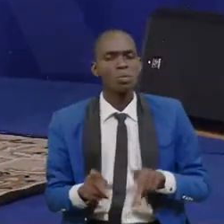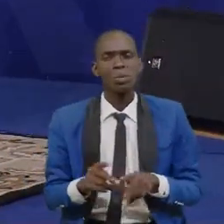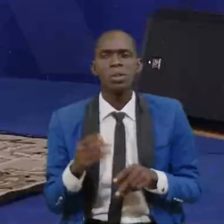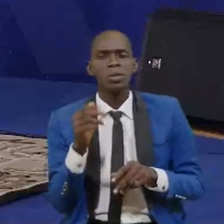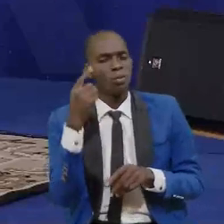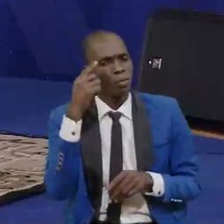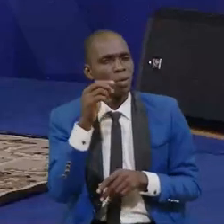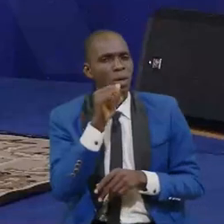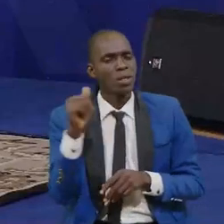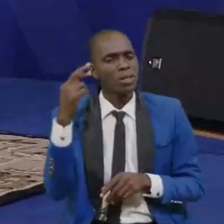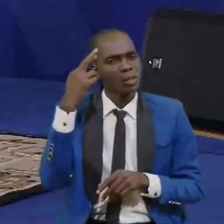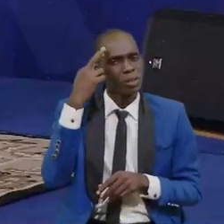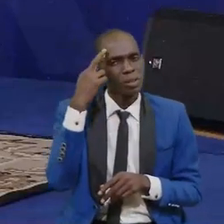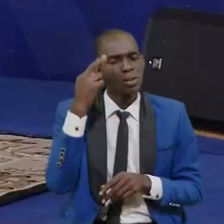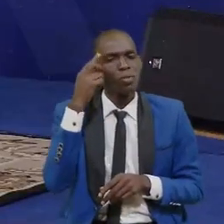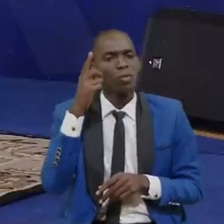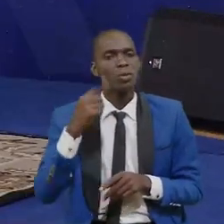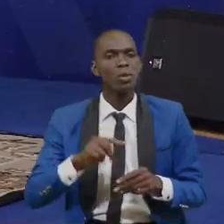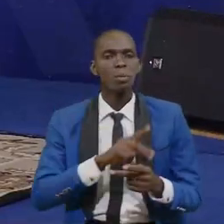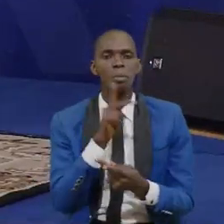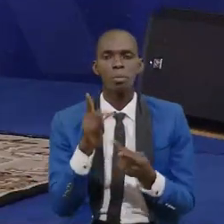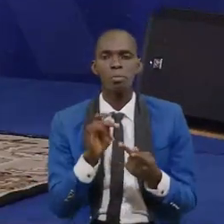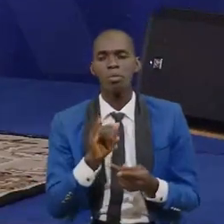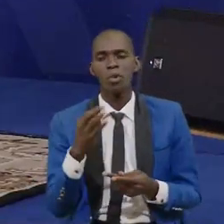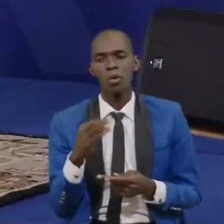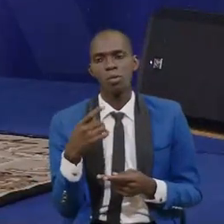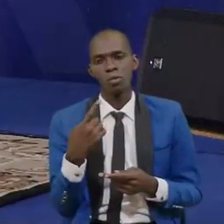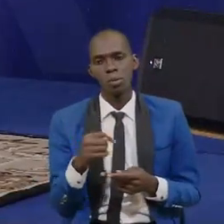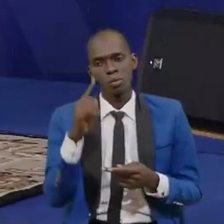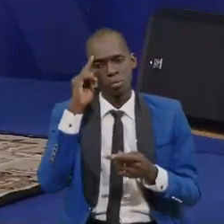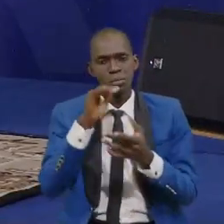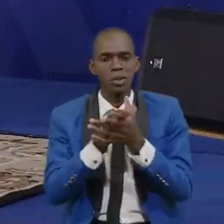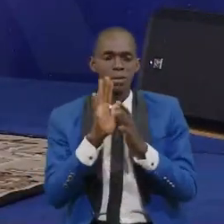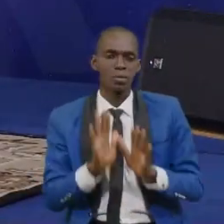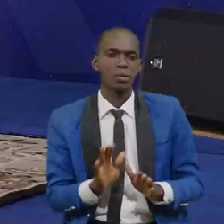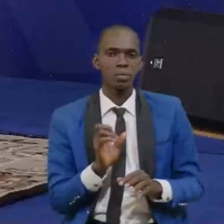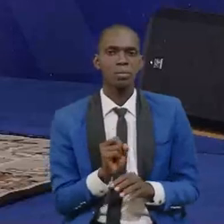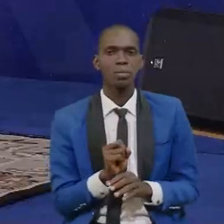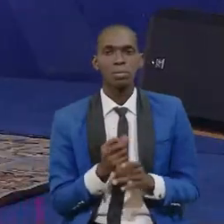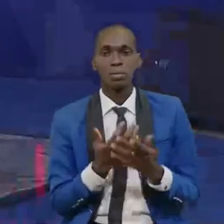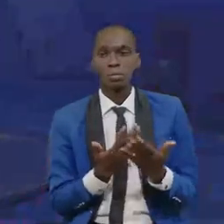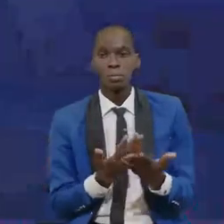une raison, pour le perfectionnement des saints. Mais attendez,